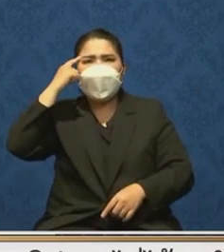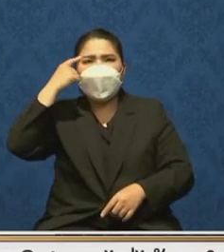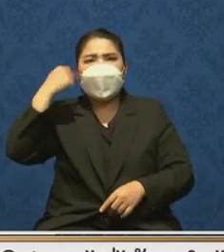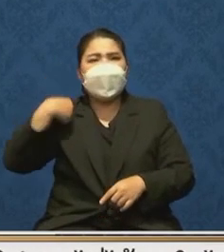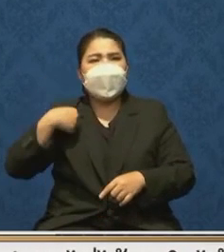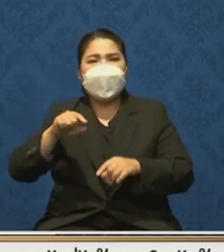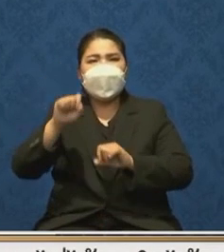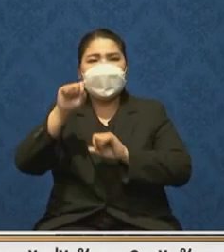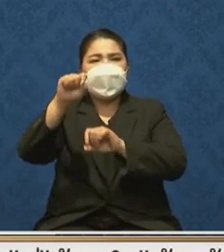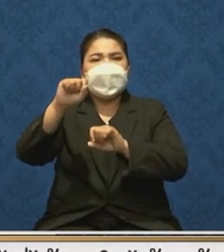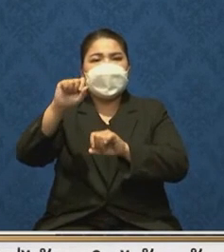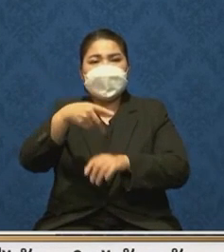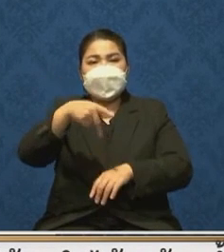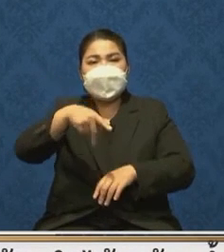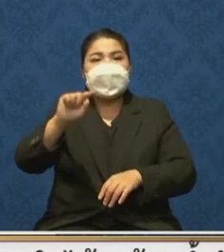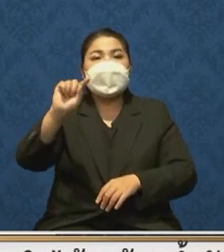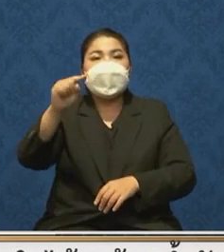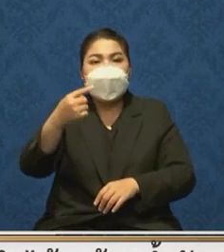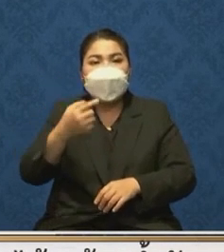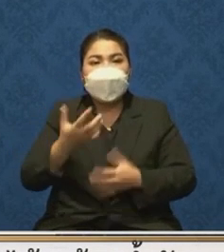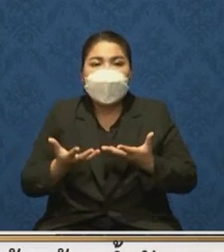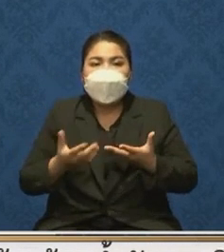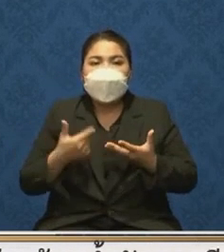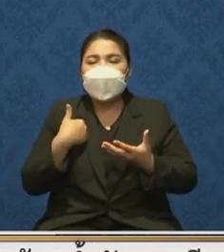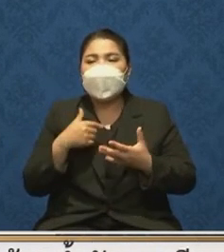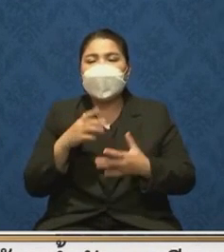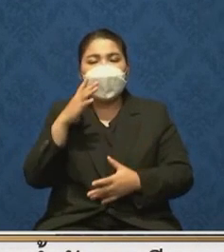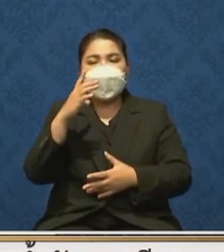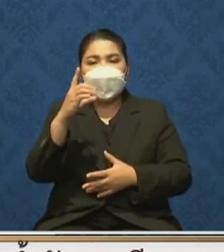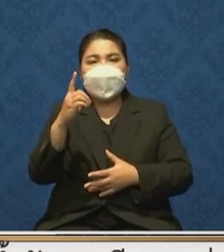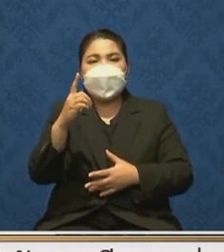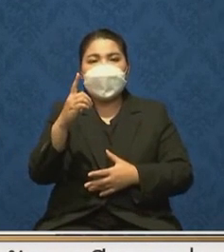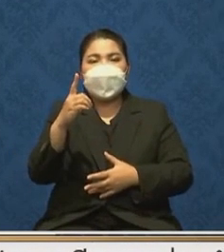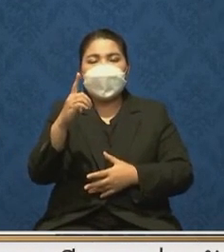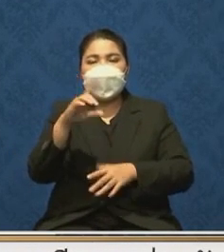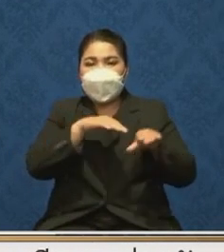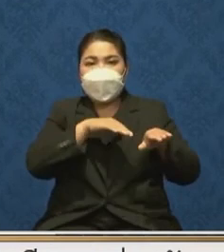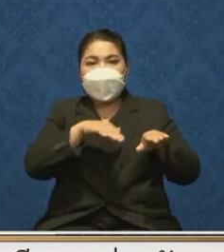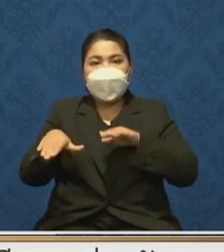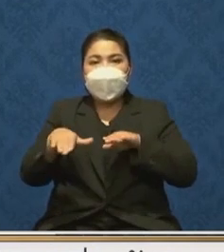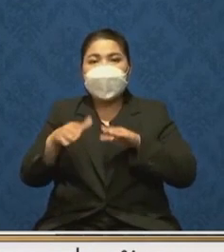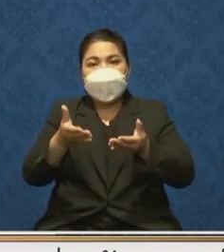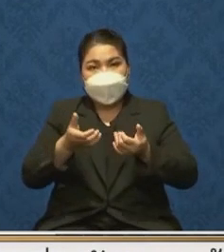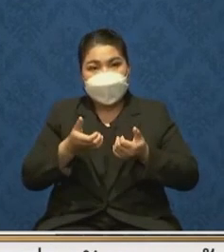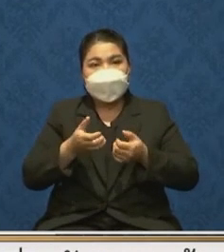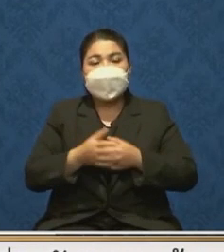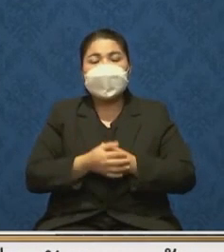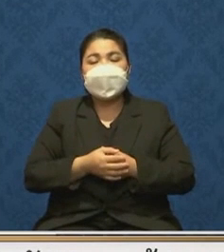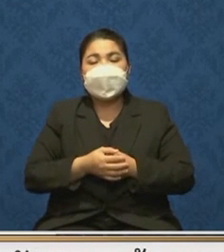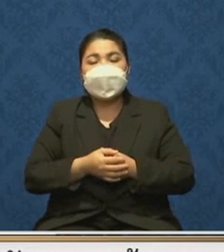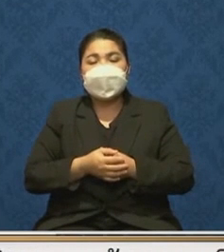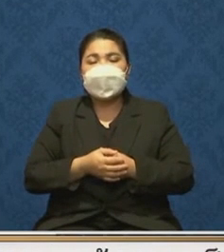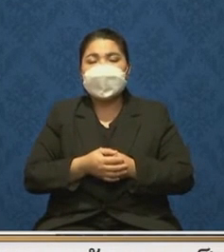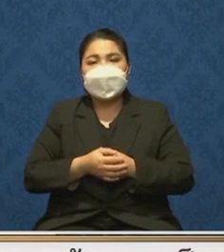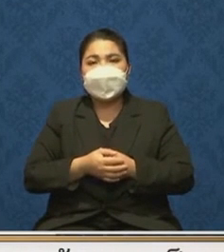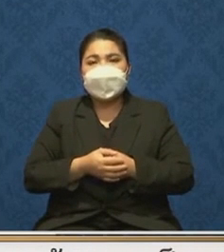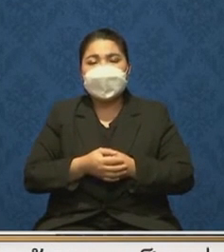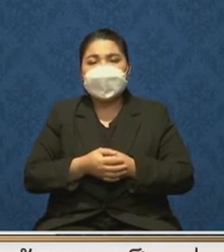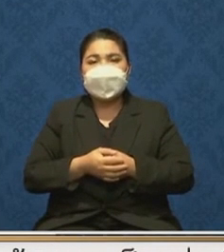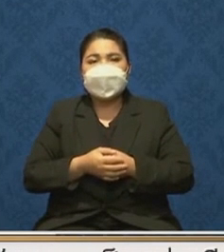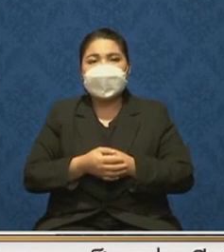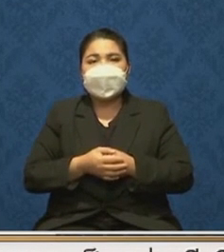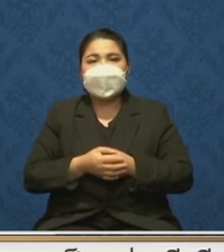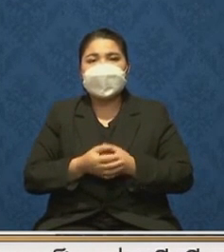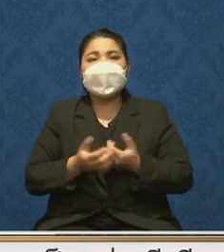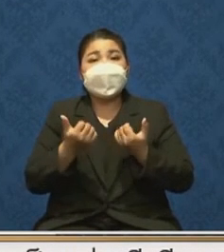วันรวงขึ้นก็แ้ข่าวทัทีว่พร้อมครับปัจจุบันการฟังเข่าการ